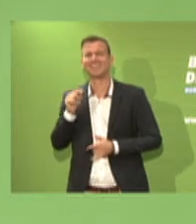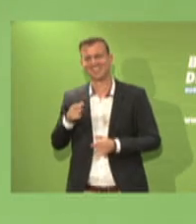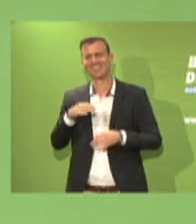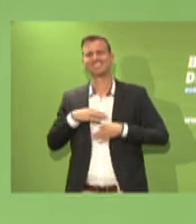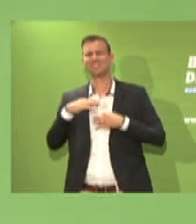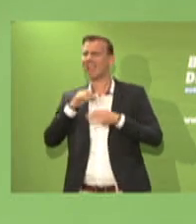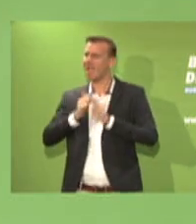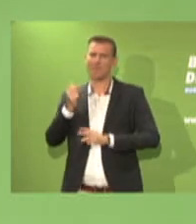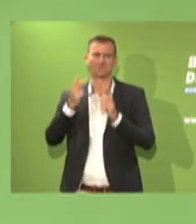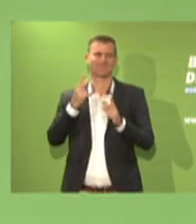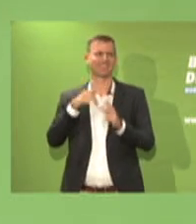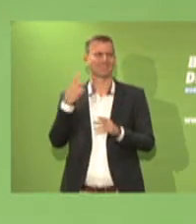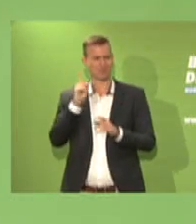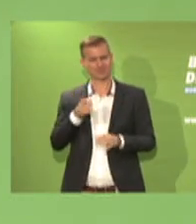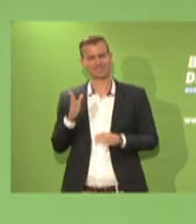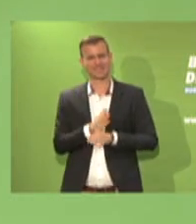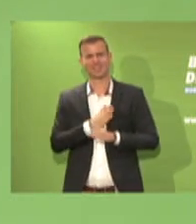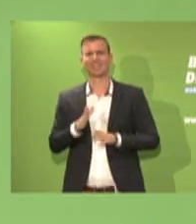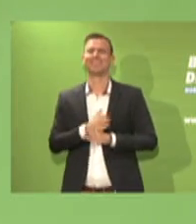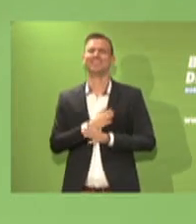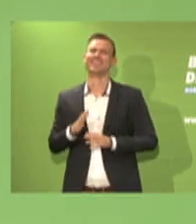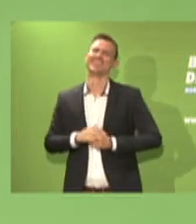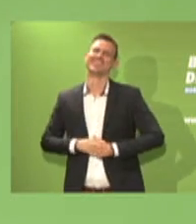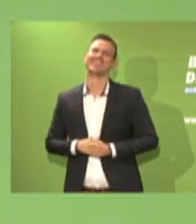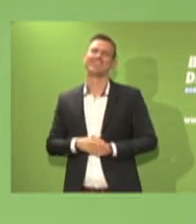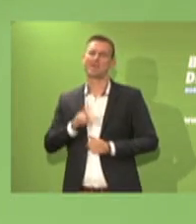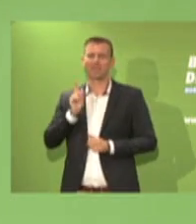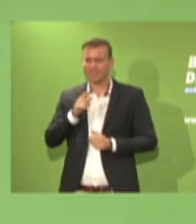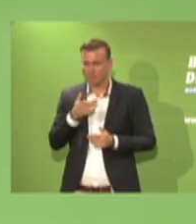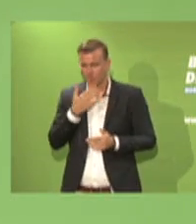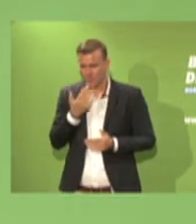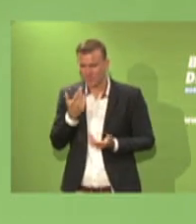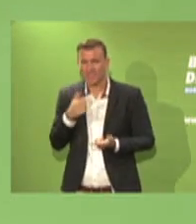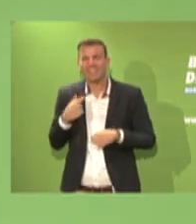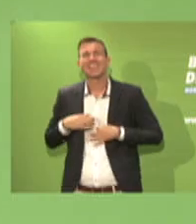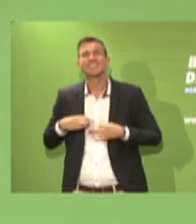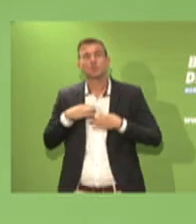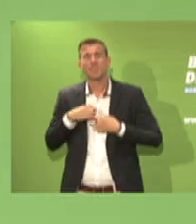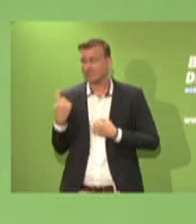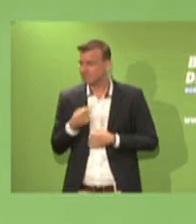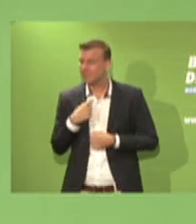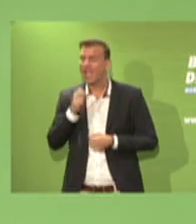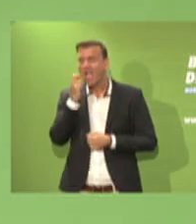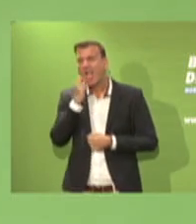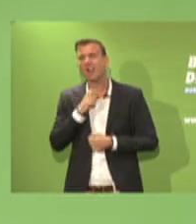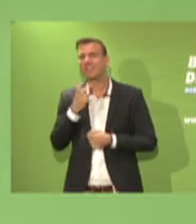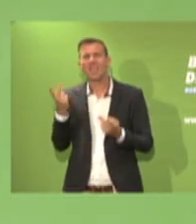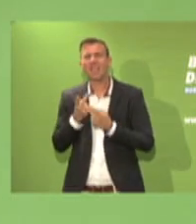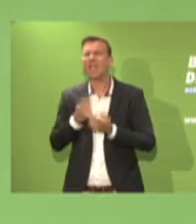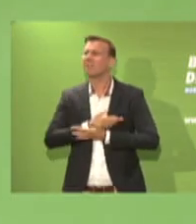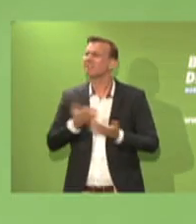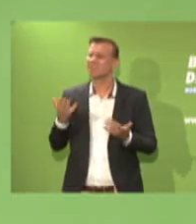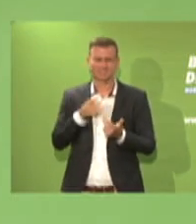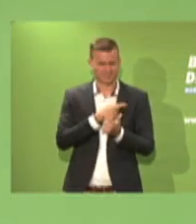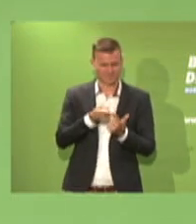die Entscheidung treffen, wo lassen sie sich mit ihrer Familie nieder oder wo nicht. Gesundheit betrifft uns in allen Altersgruppen. Es ist egal, ob